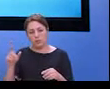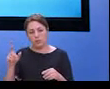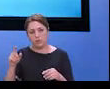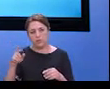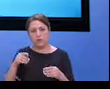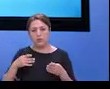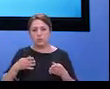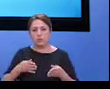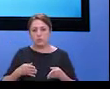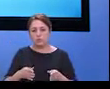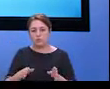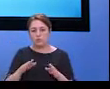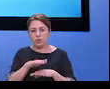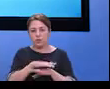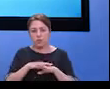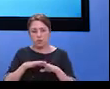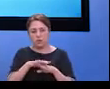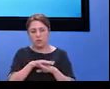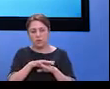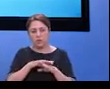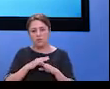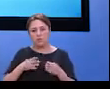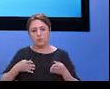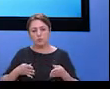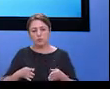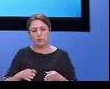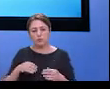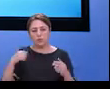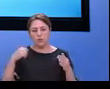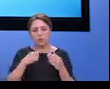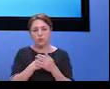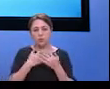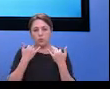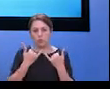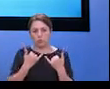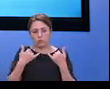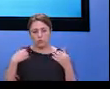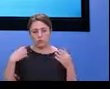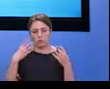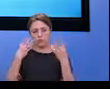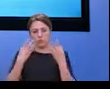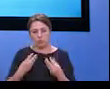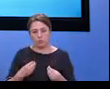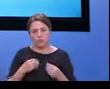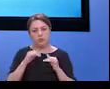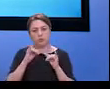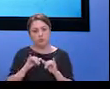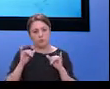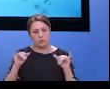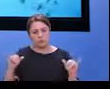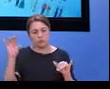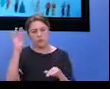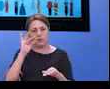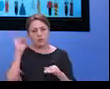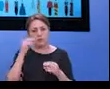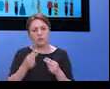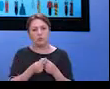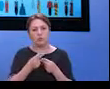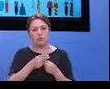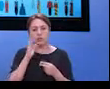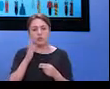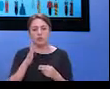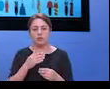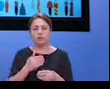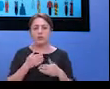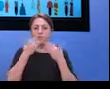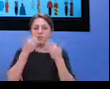ya'ni xalqlarning paydo bo'lgandan to hozirgi kunga qadar rivojlanish tarixini o'rganar ekan. Mana